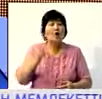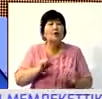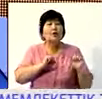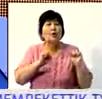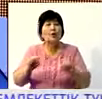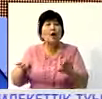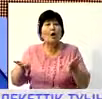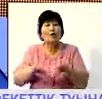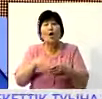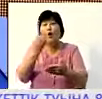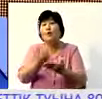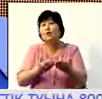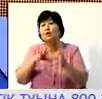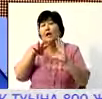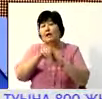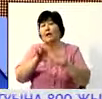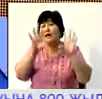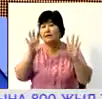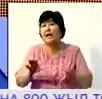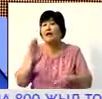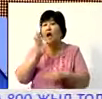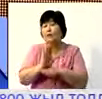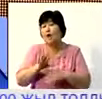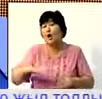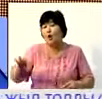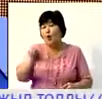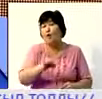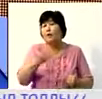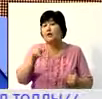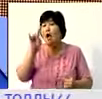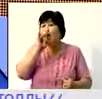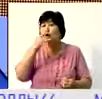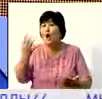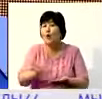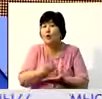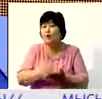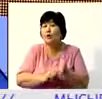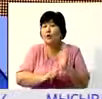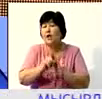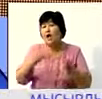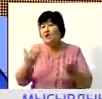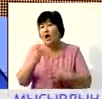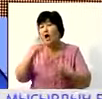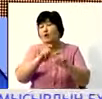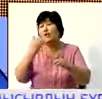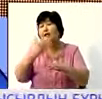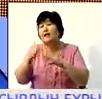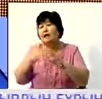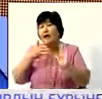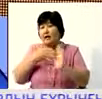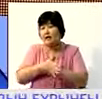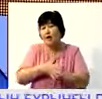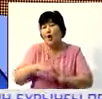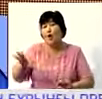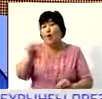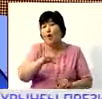жөнінде ұсыныс енгізіліп, заң қабылданды. Облыста мұнай өндіру қолға алынды, түбегейлі жаңа өндірістік сала игерілді.